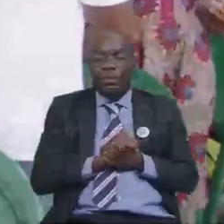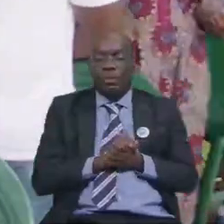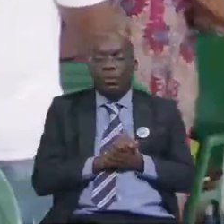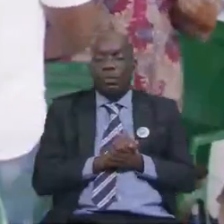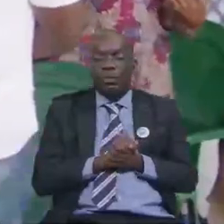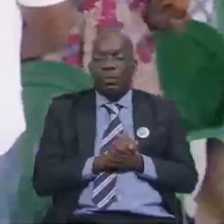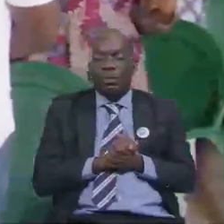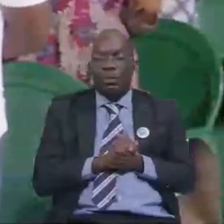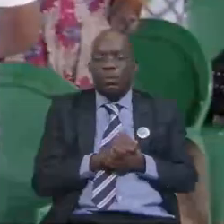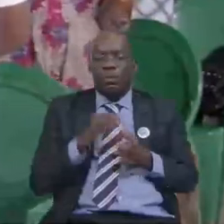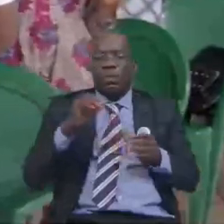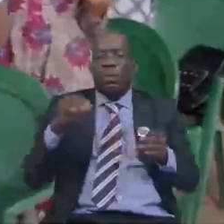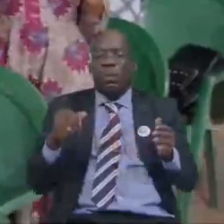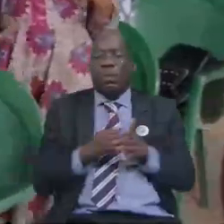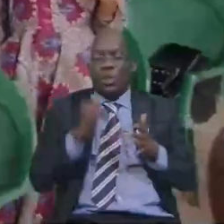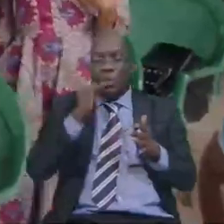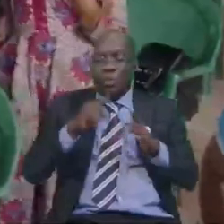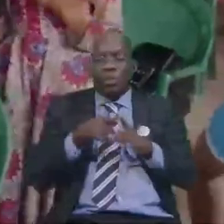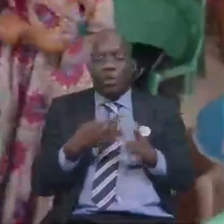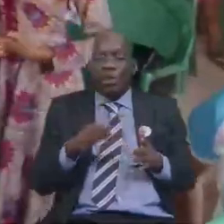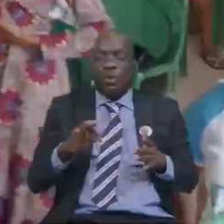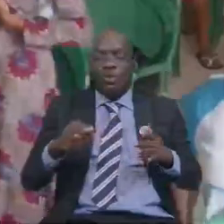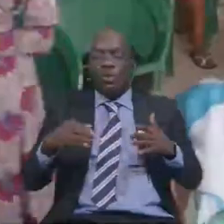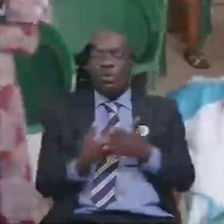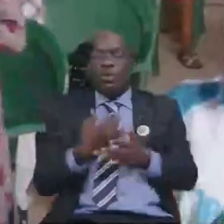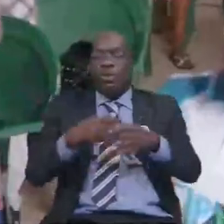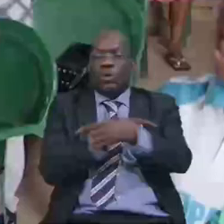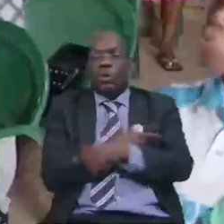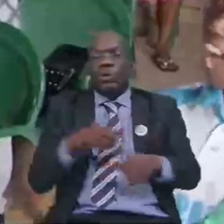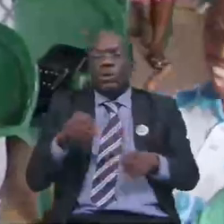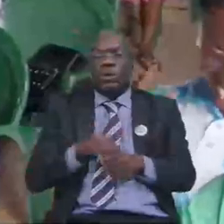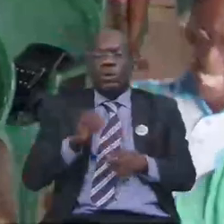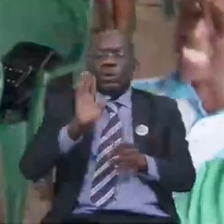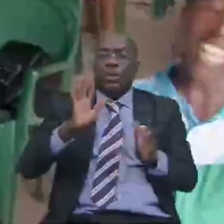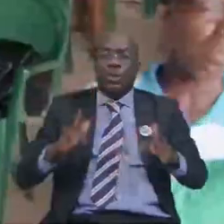le commencement de nouveau jour dans ta vie